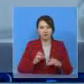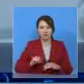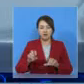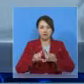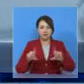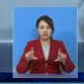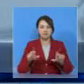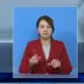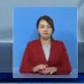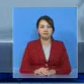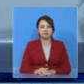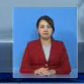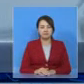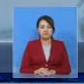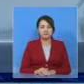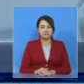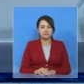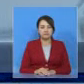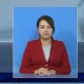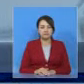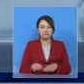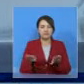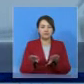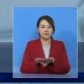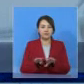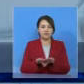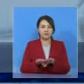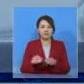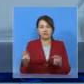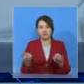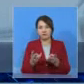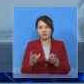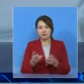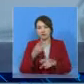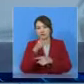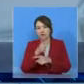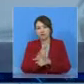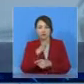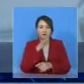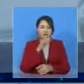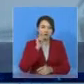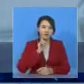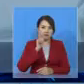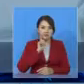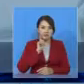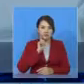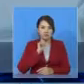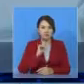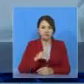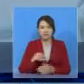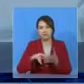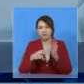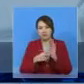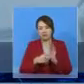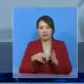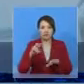стационар. Ну, соответственно, нам придется ограничить временно оказание плановой